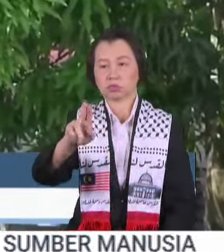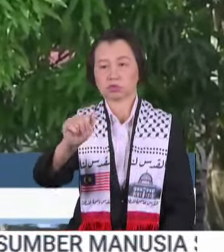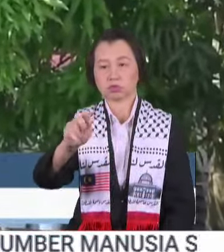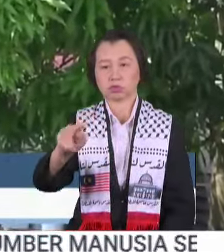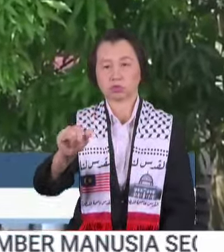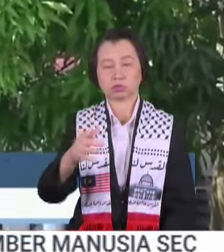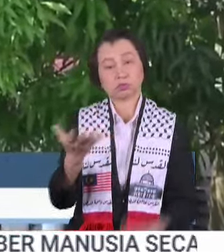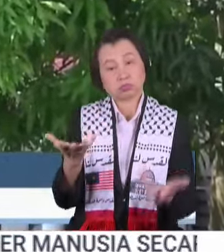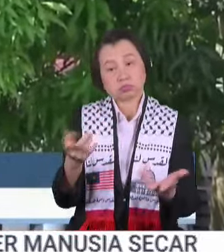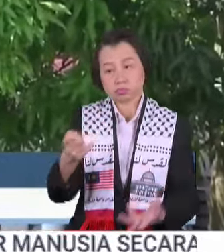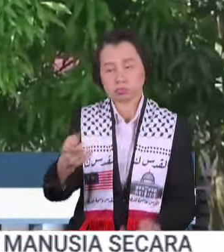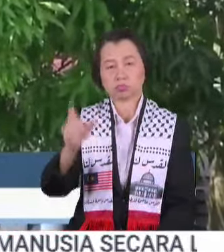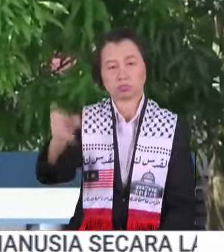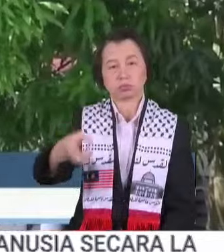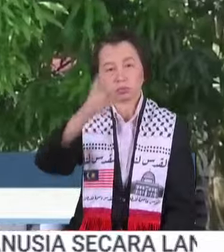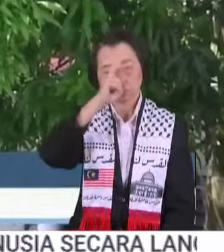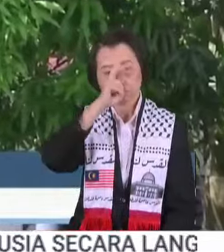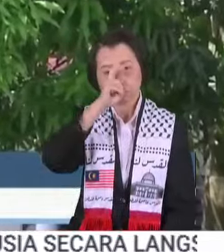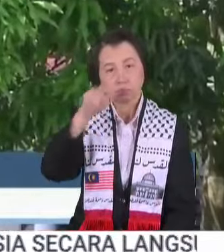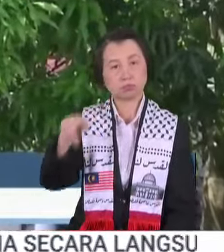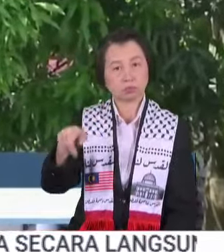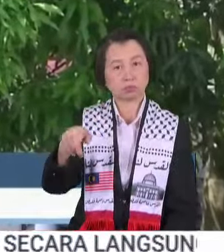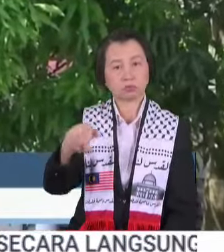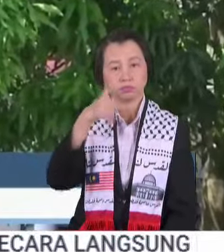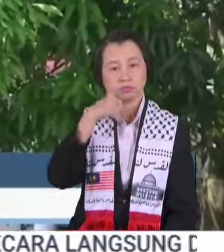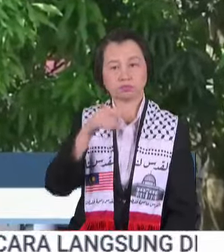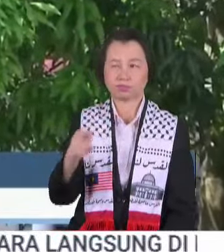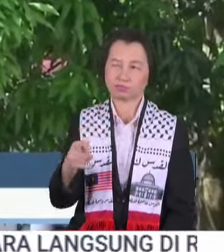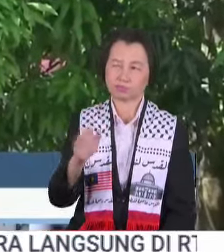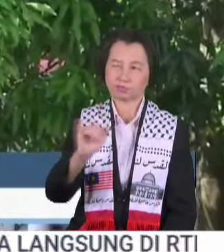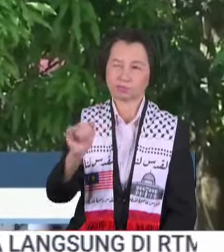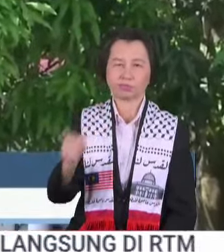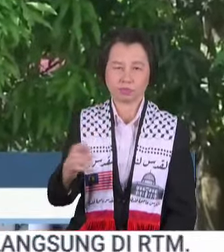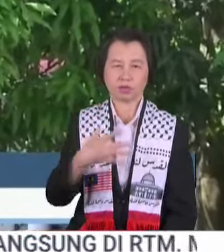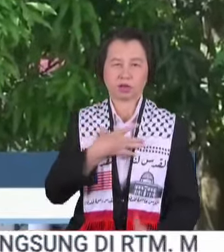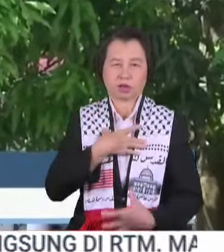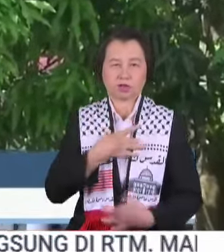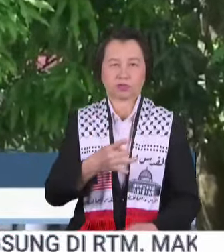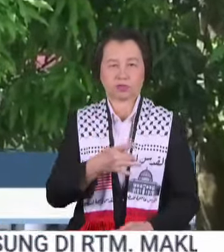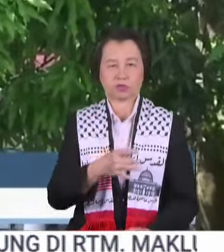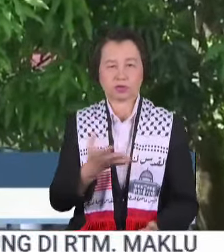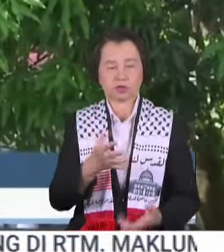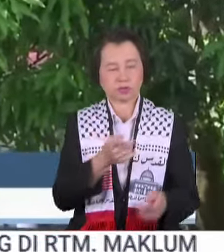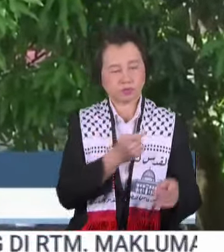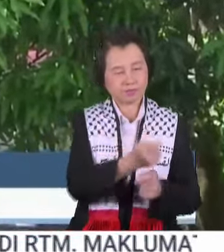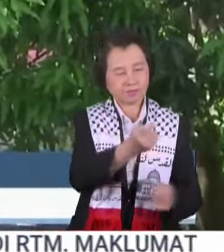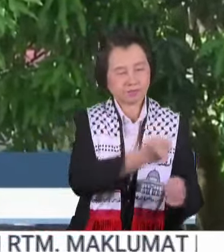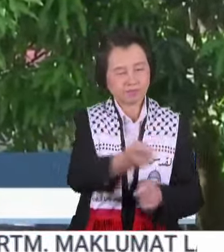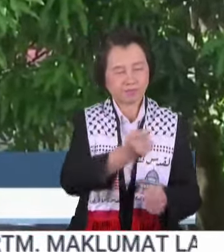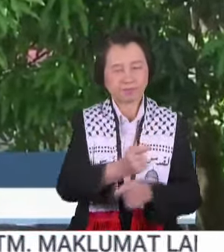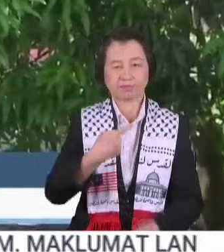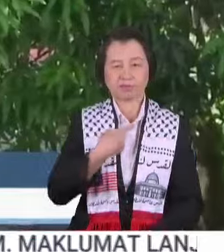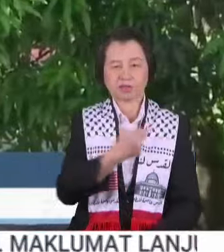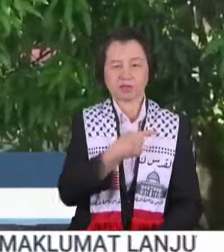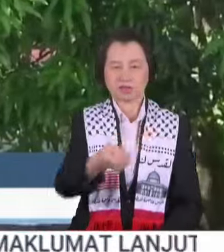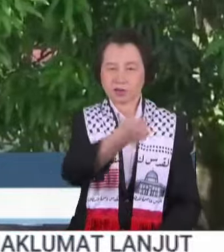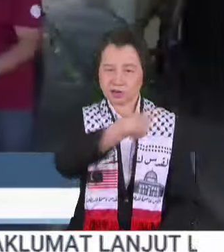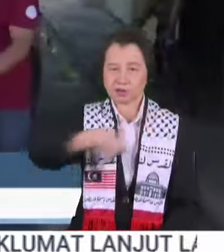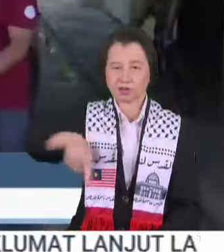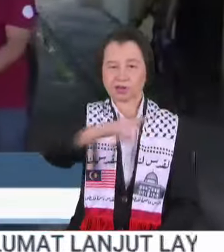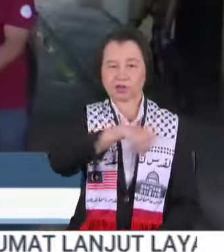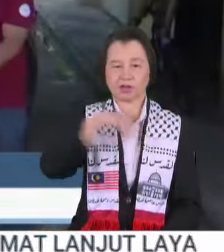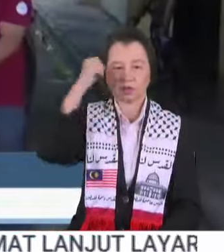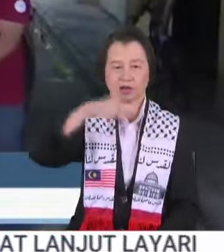Cukup pun dia tegas, dia juga macam dia suka bergurau dengan kami ahli keluarga dia